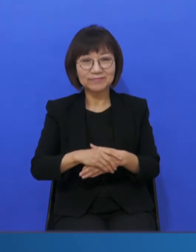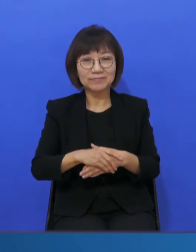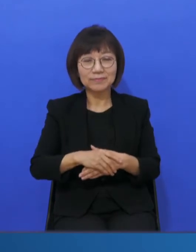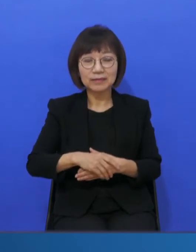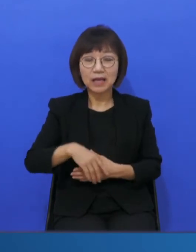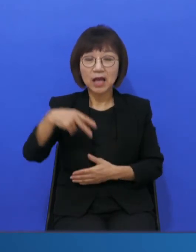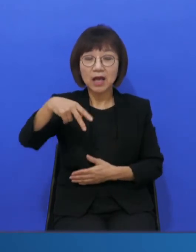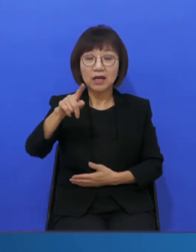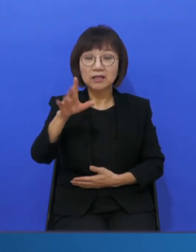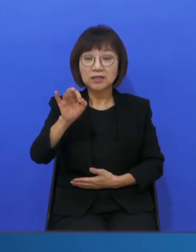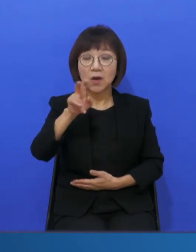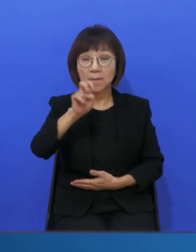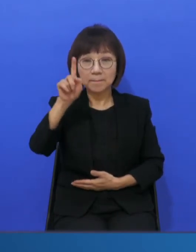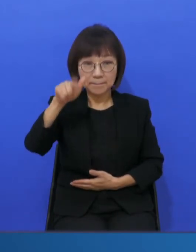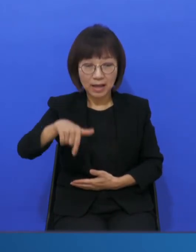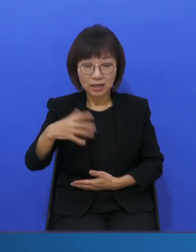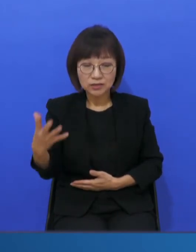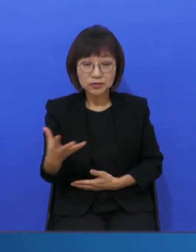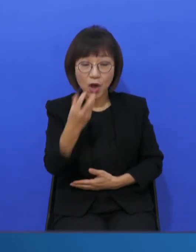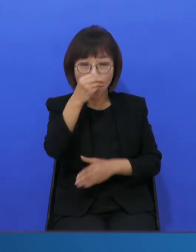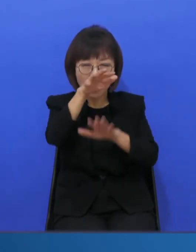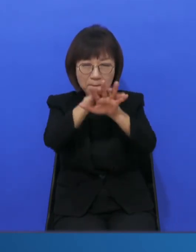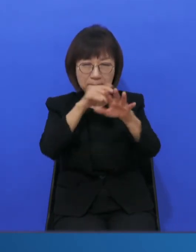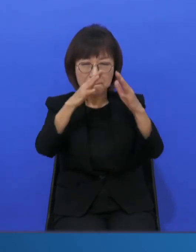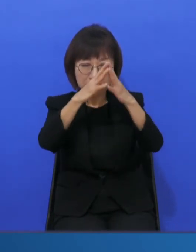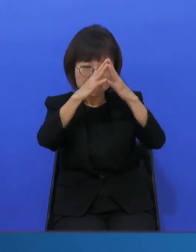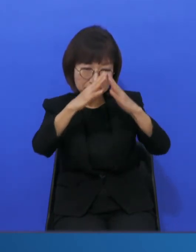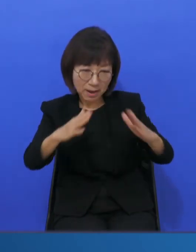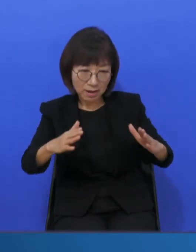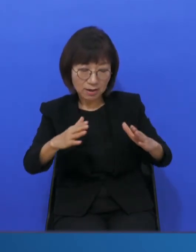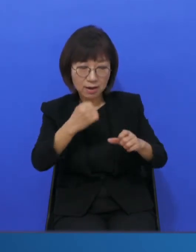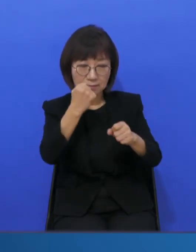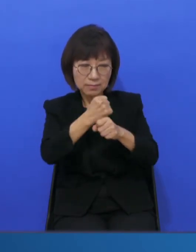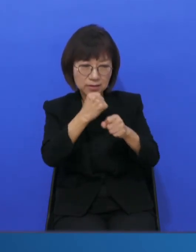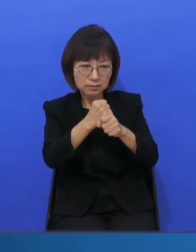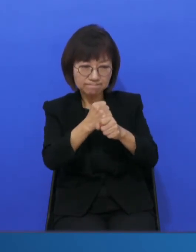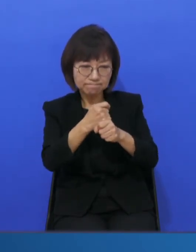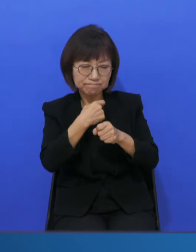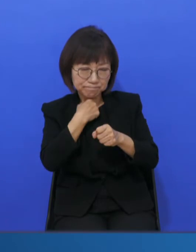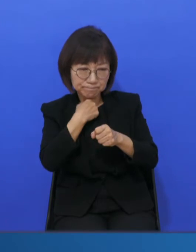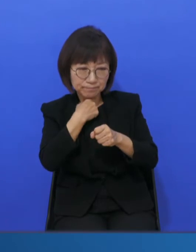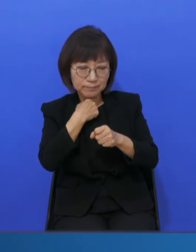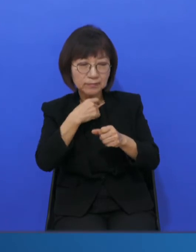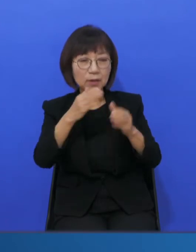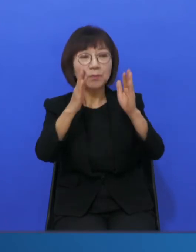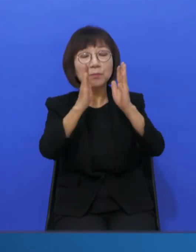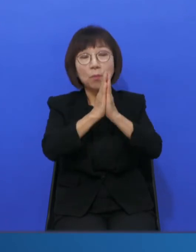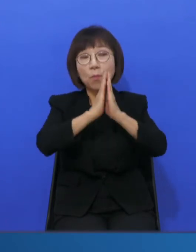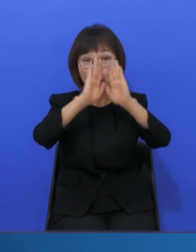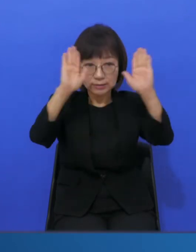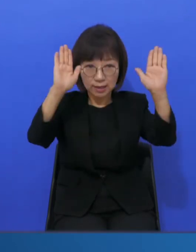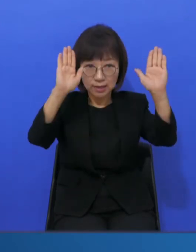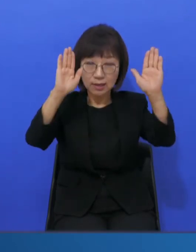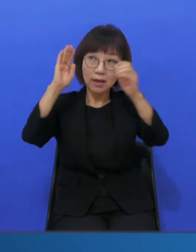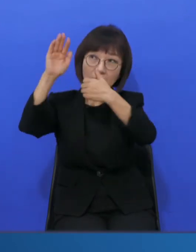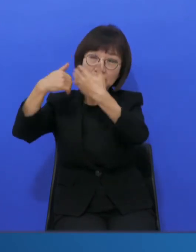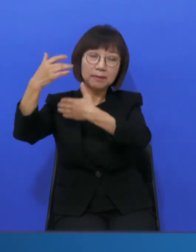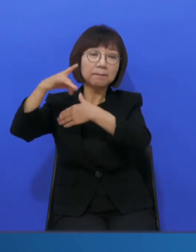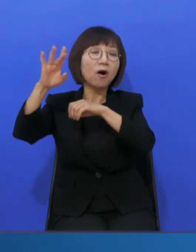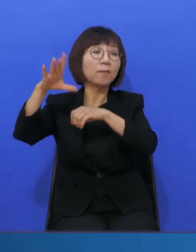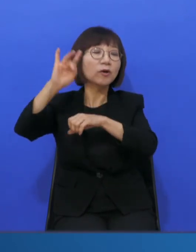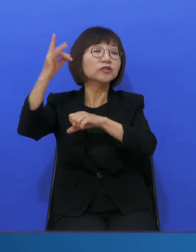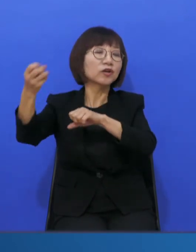만들려고 하는 모세에게 하나님 먼저 능력을 보냈어요. God, He bestows His power upon Moses, who was trying to make and build